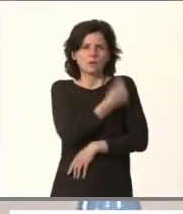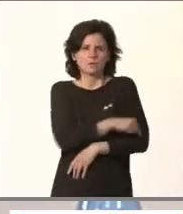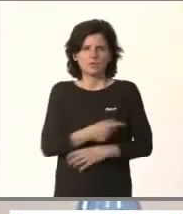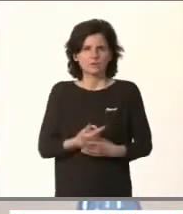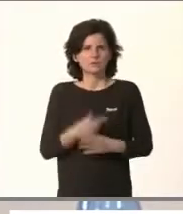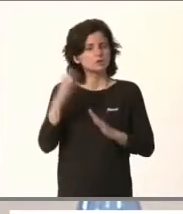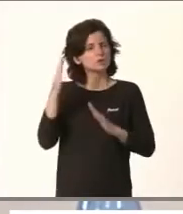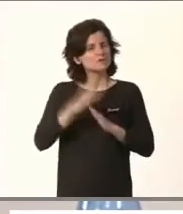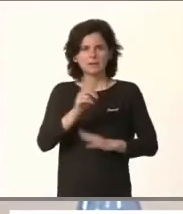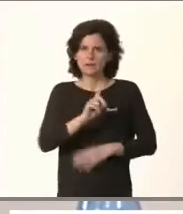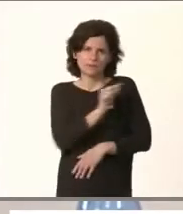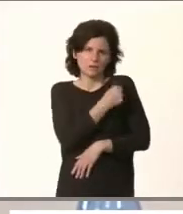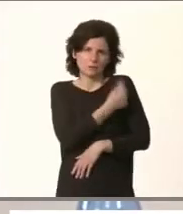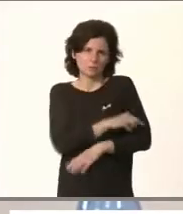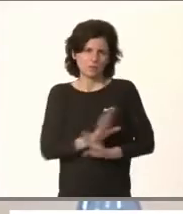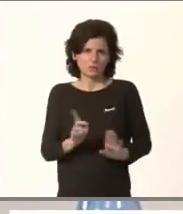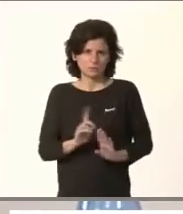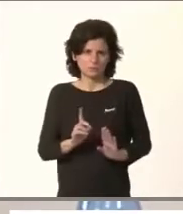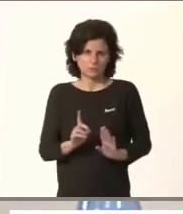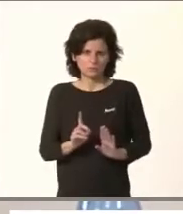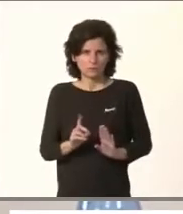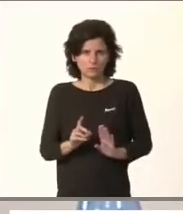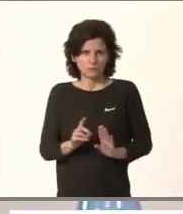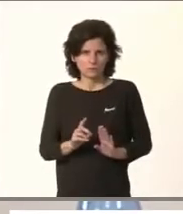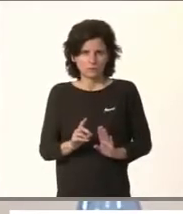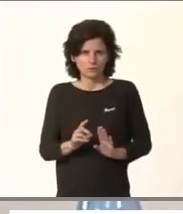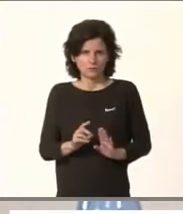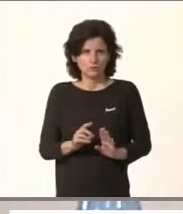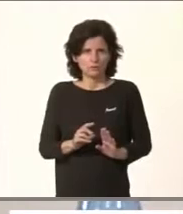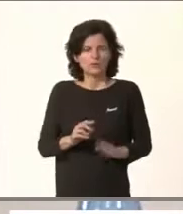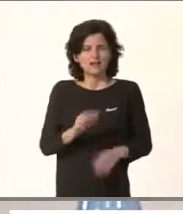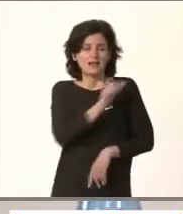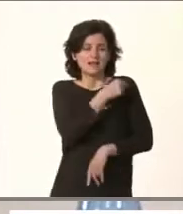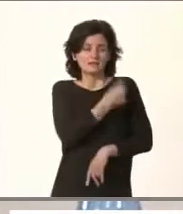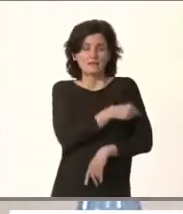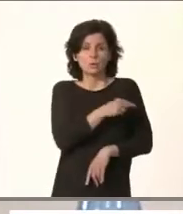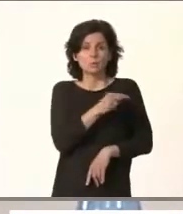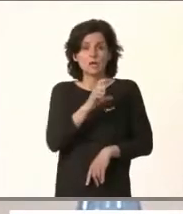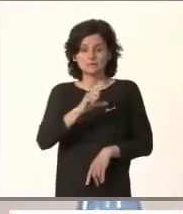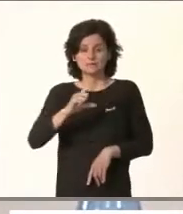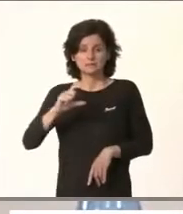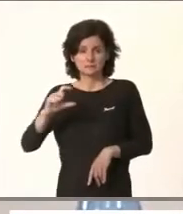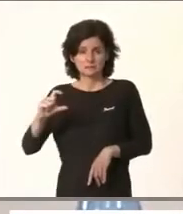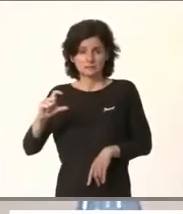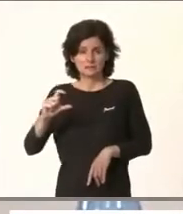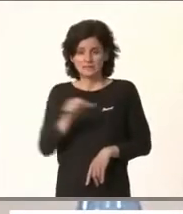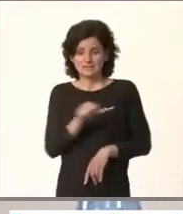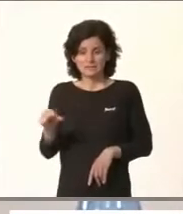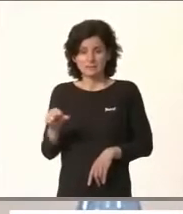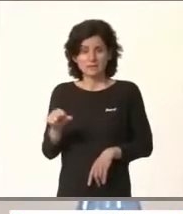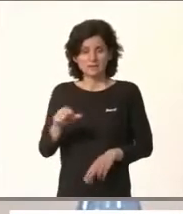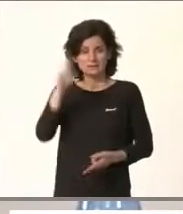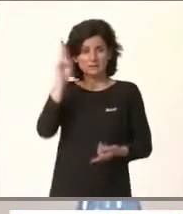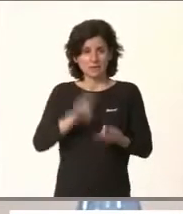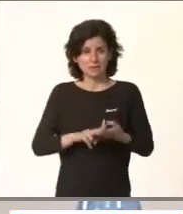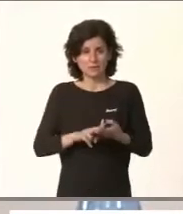No s'ha paralitzat la vacunació. S'ha acabat la vacunació de les vacunes d'esta setmana i s'ha fet en